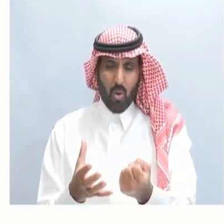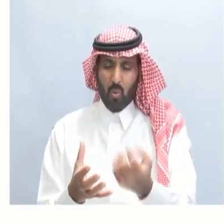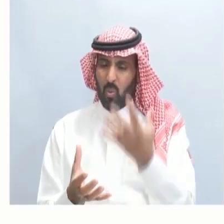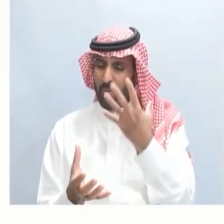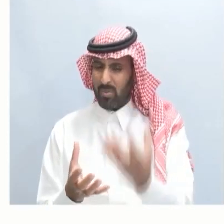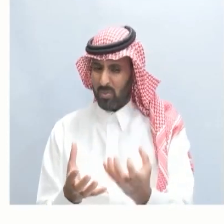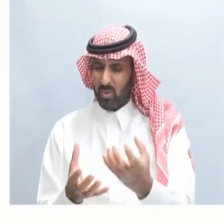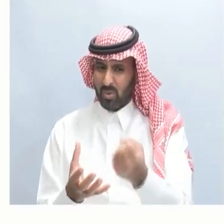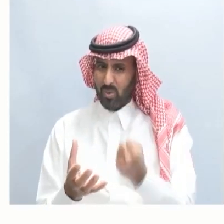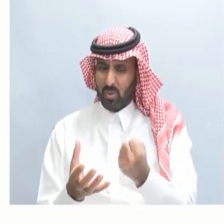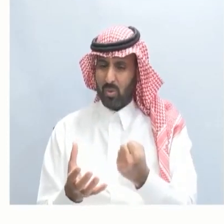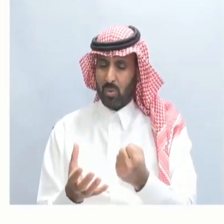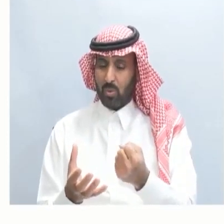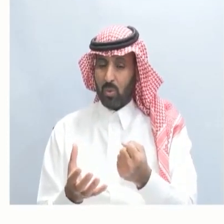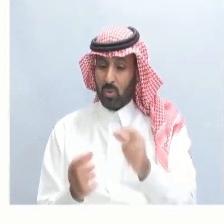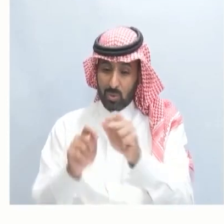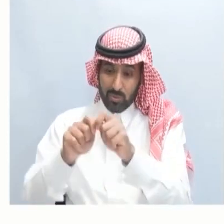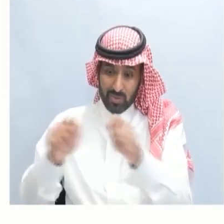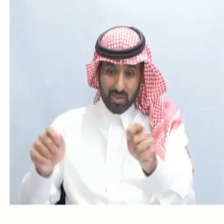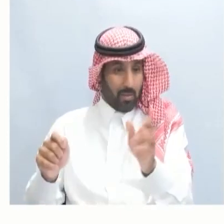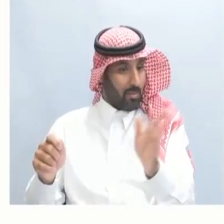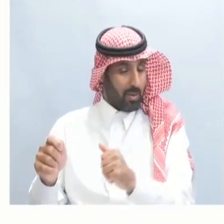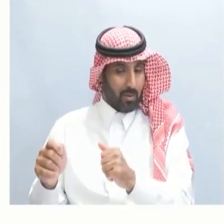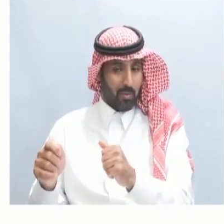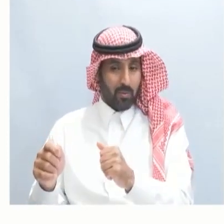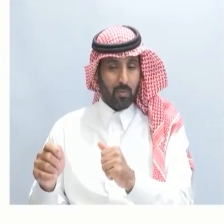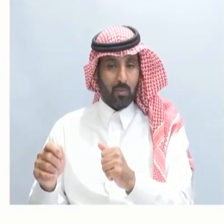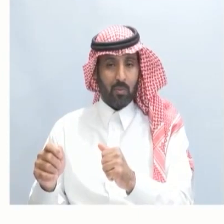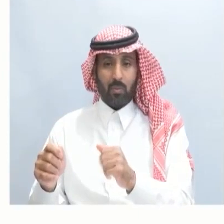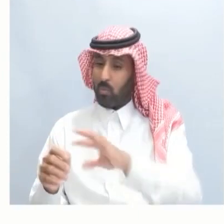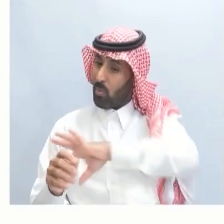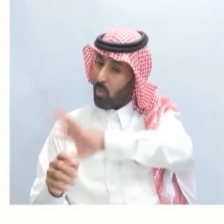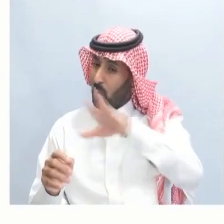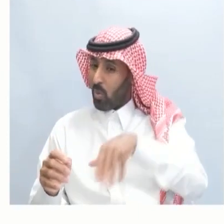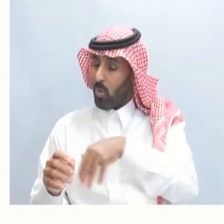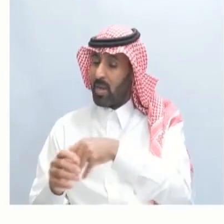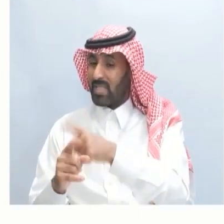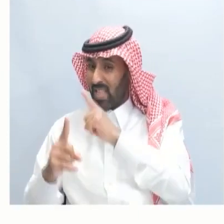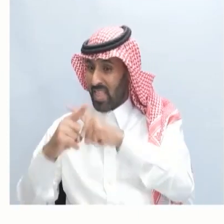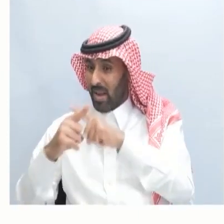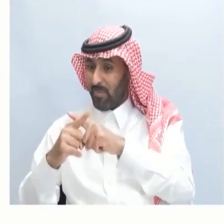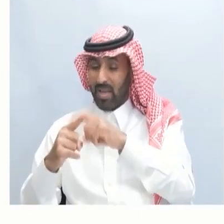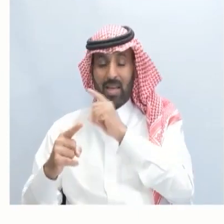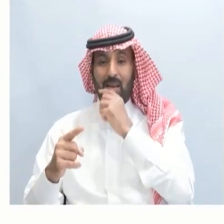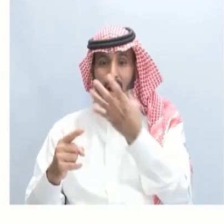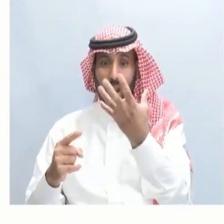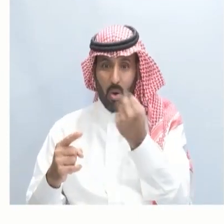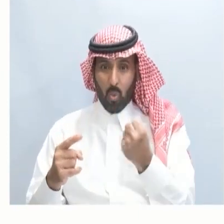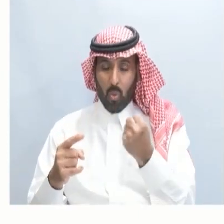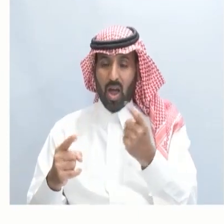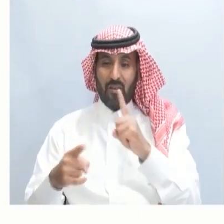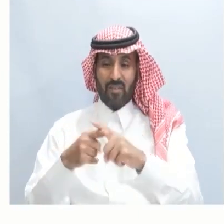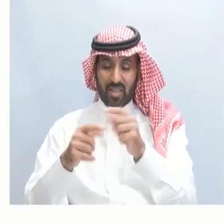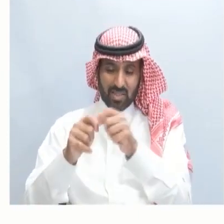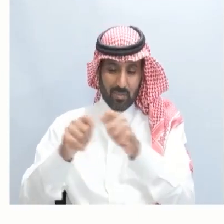الكتله لوحدها ولا بسبب المسافه لوحدها انما بسبب حاصل ضرب القوه في